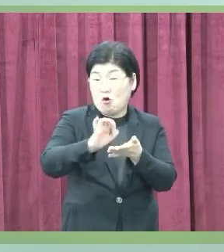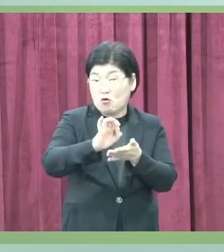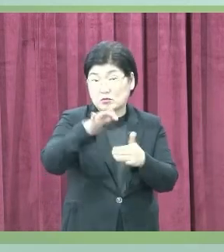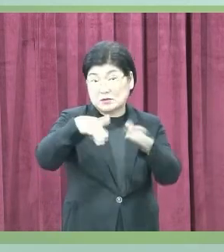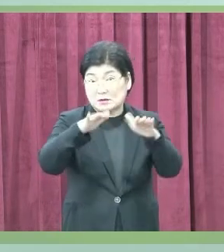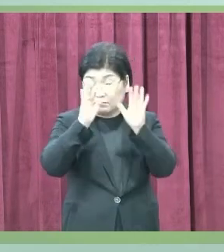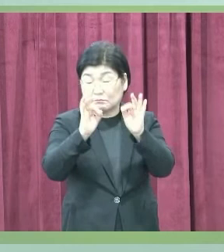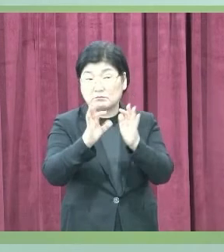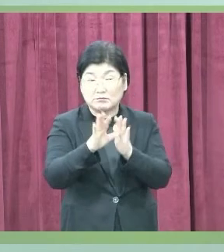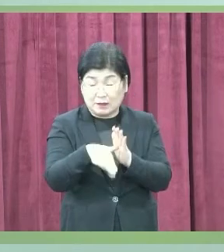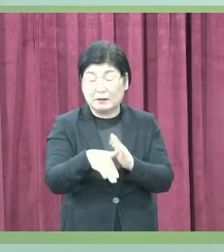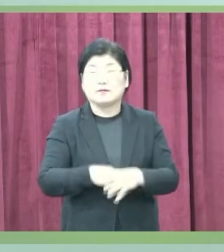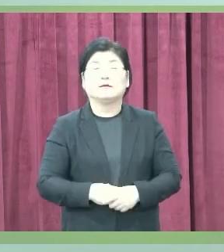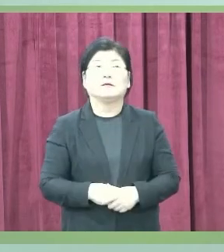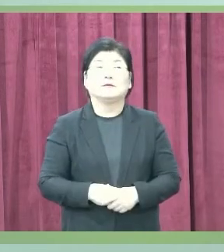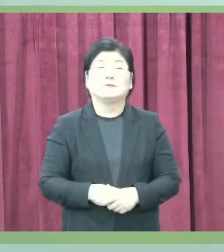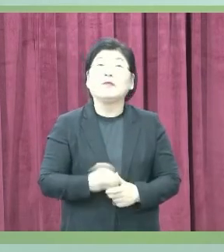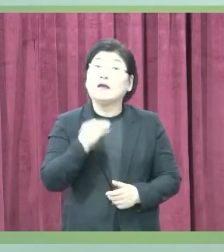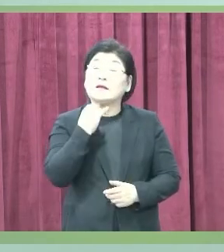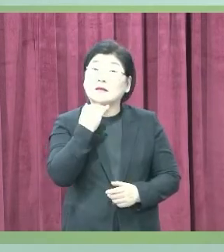보면 이게